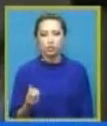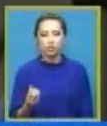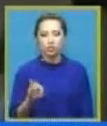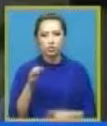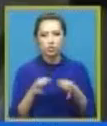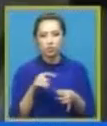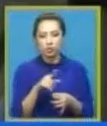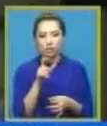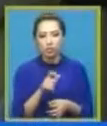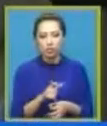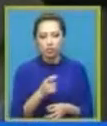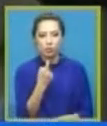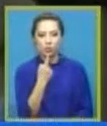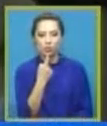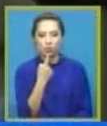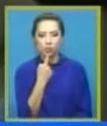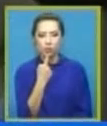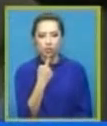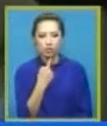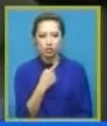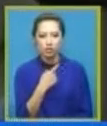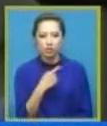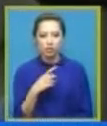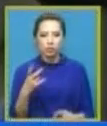бір драма, трагедиялар болып тұрады.